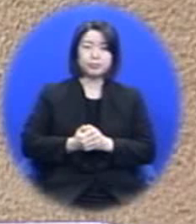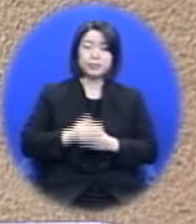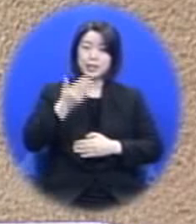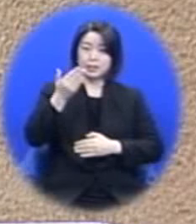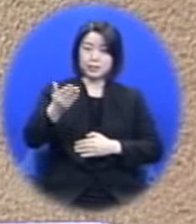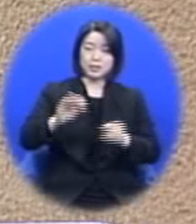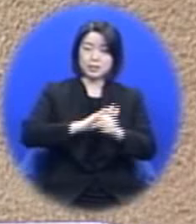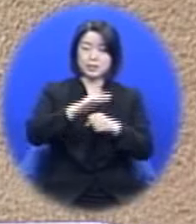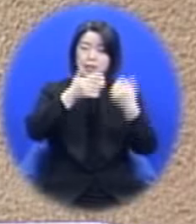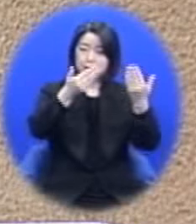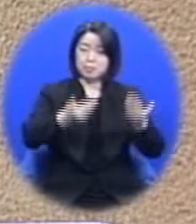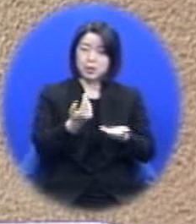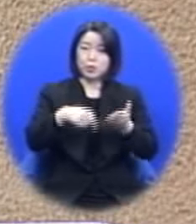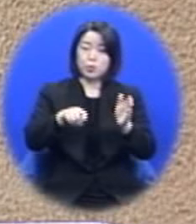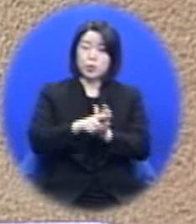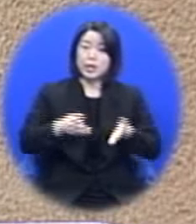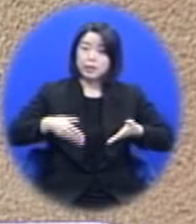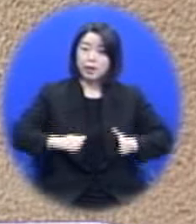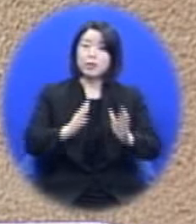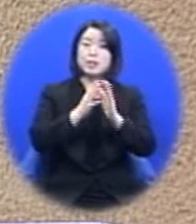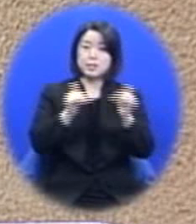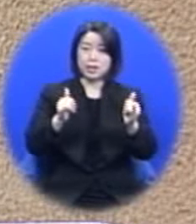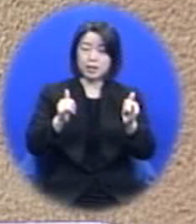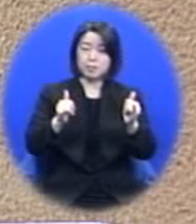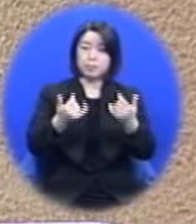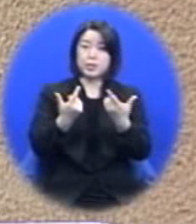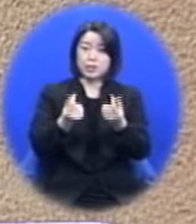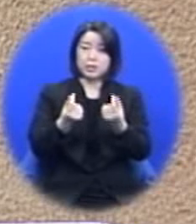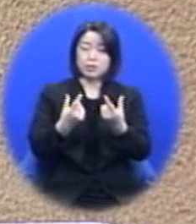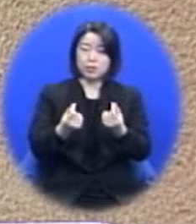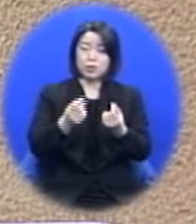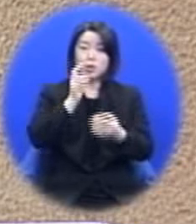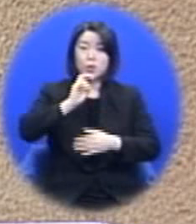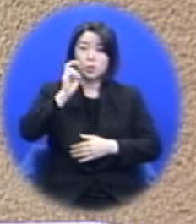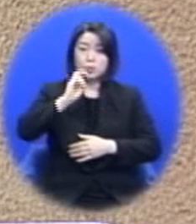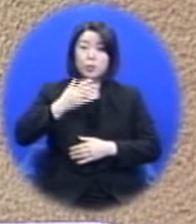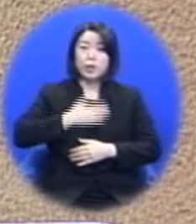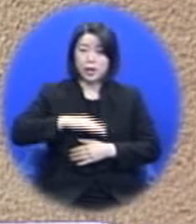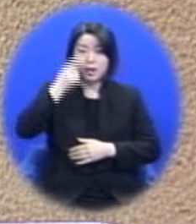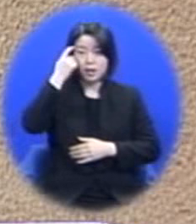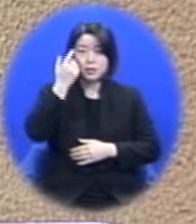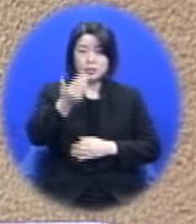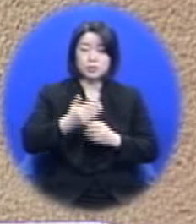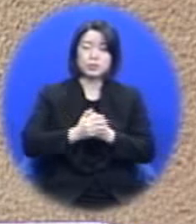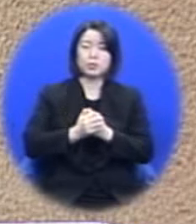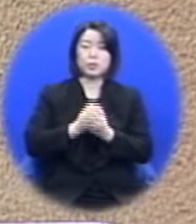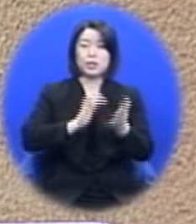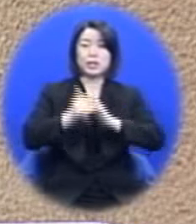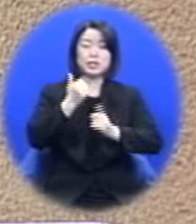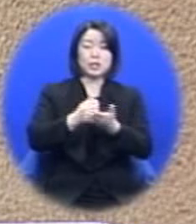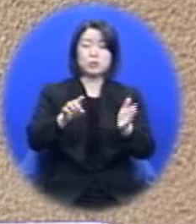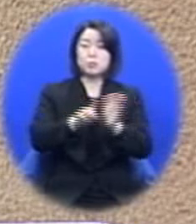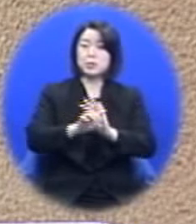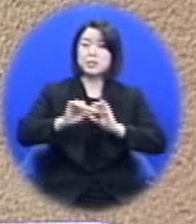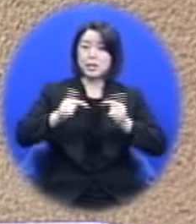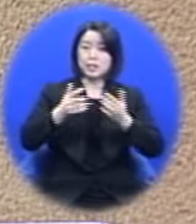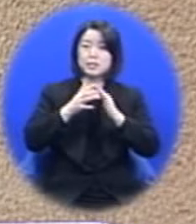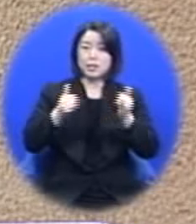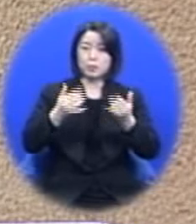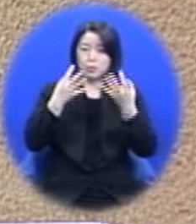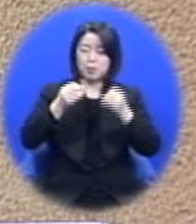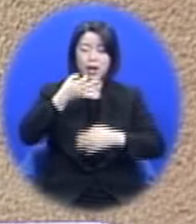당신은 사랑받기 위해 태어난 사람, 이런 노래를 아실 겁니다. 예수 안 믿는 사람들도 많이